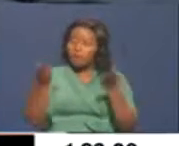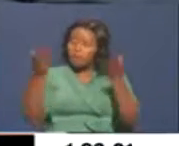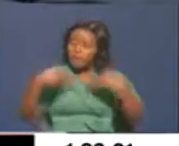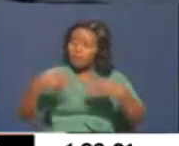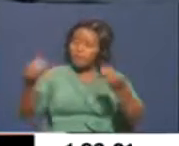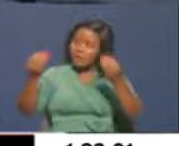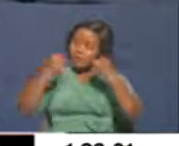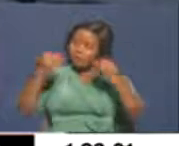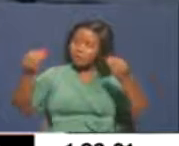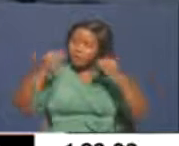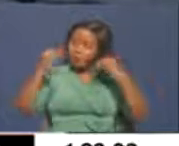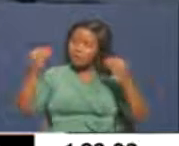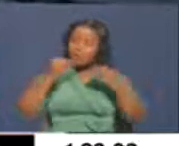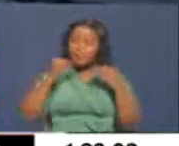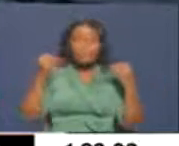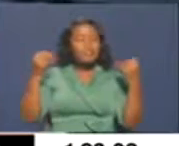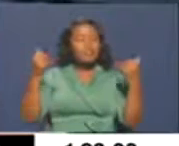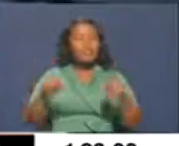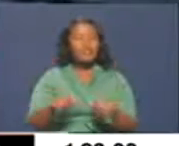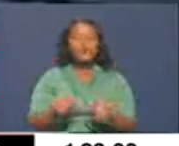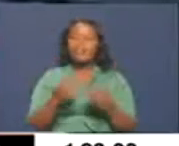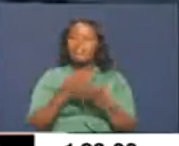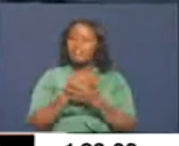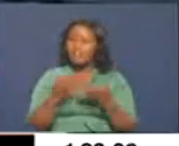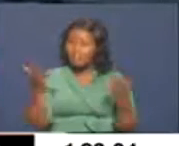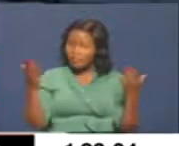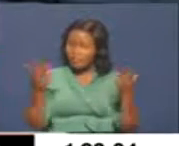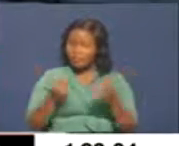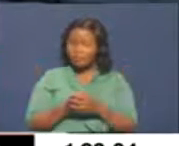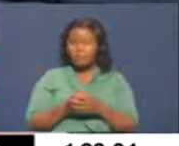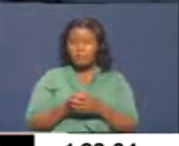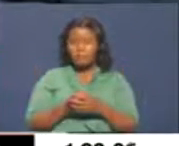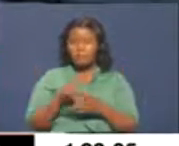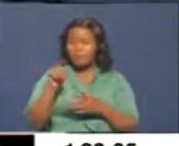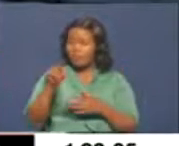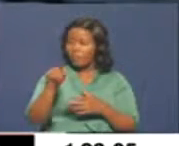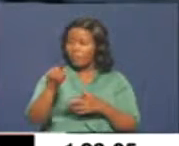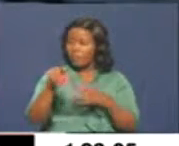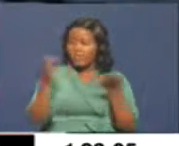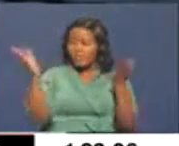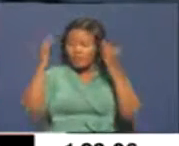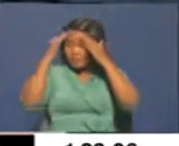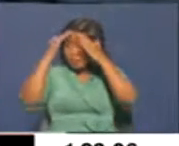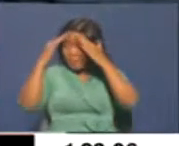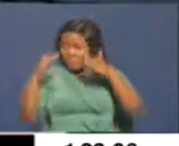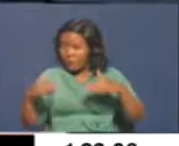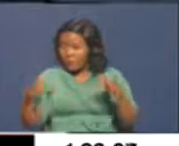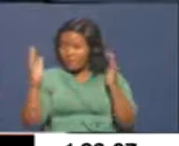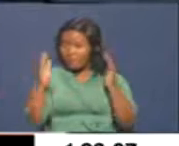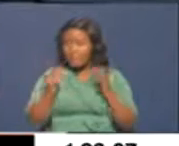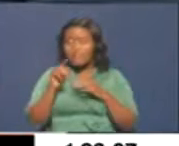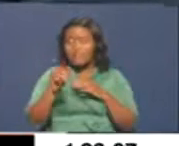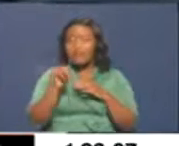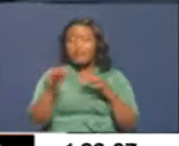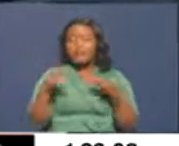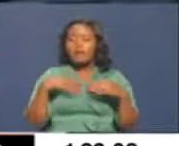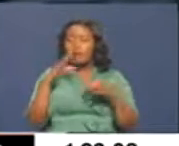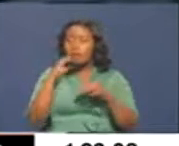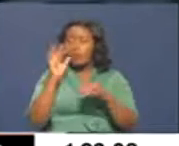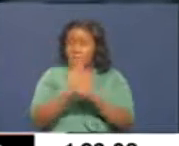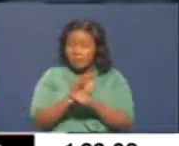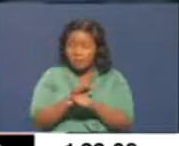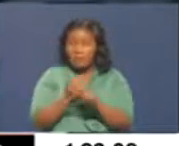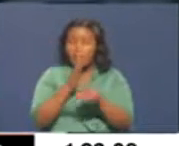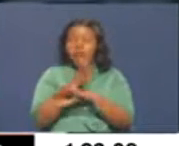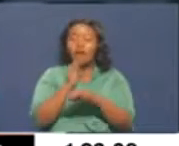katika kila nyanda, kila field. Jihadi sio jambo baya katika Uislamu, bali jihadi ilikuja baada kuwa